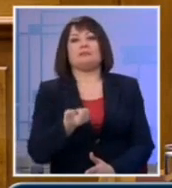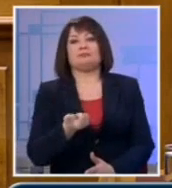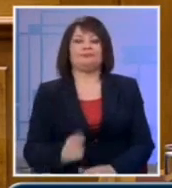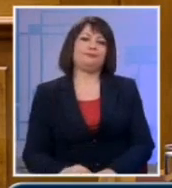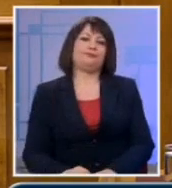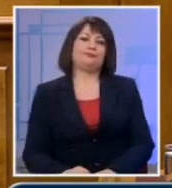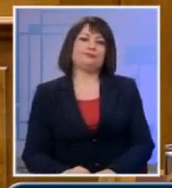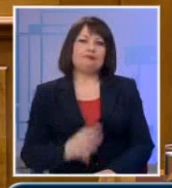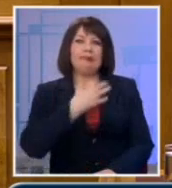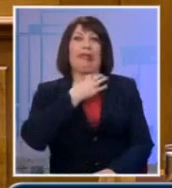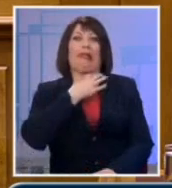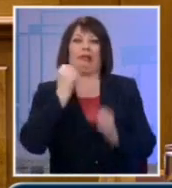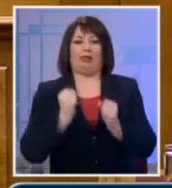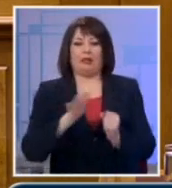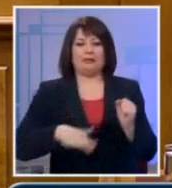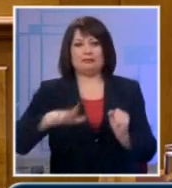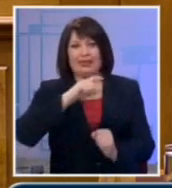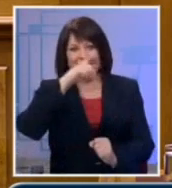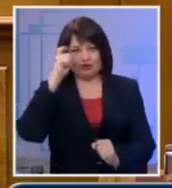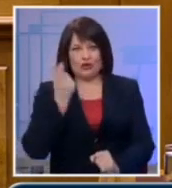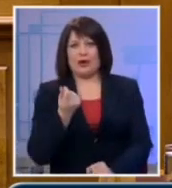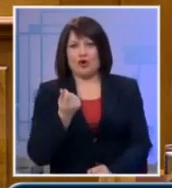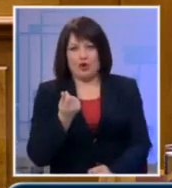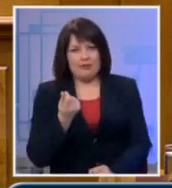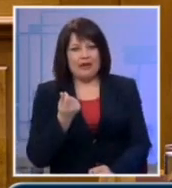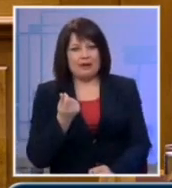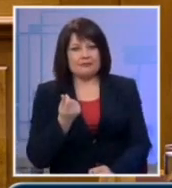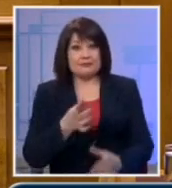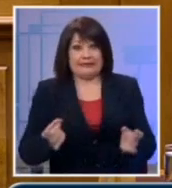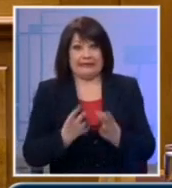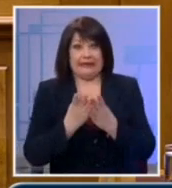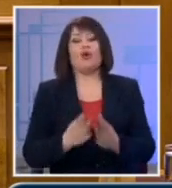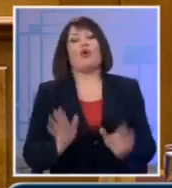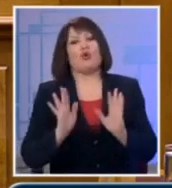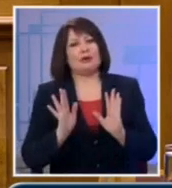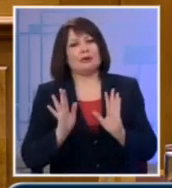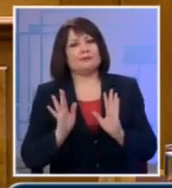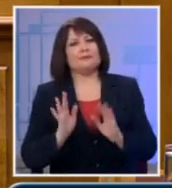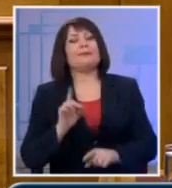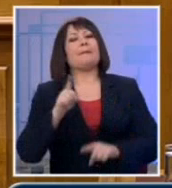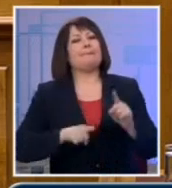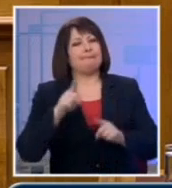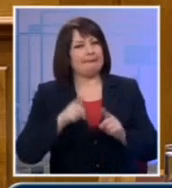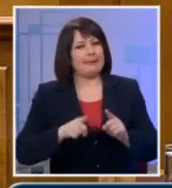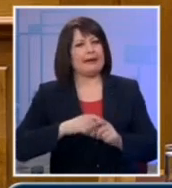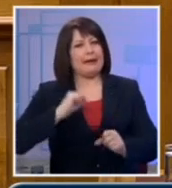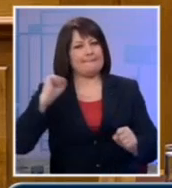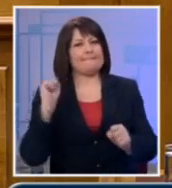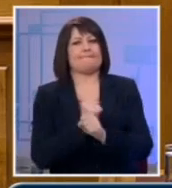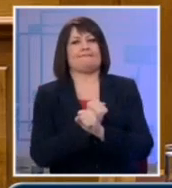Παρόλη αυτή την ασφιχτική κατάσταση, που δεν έγινε τυχαία, κάποιοι είχαν φροντίσει να